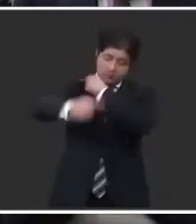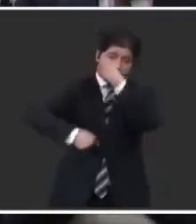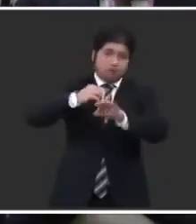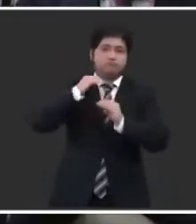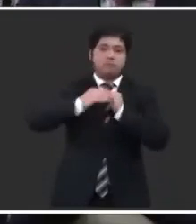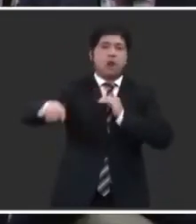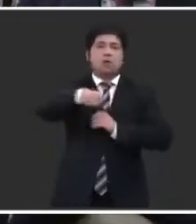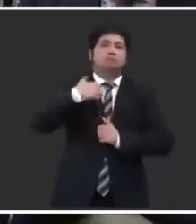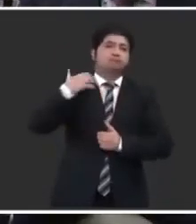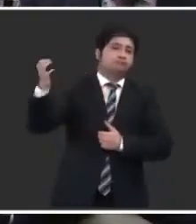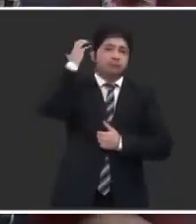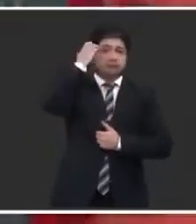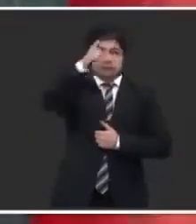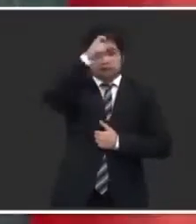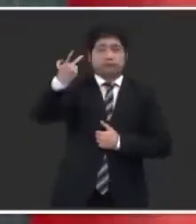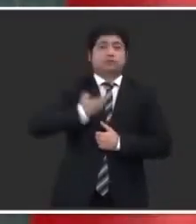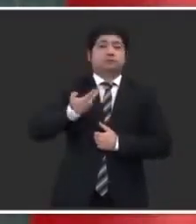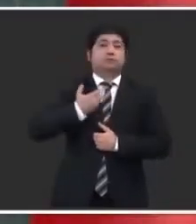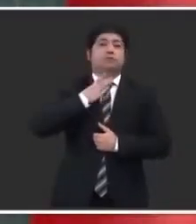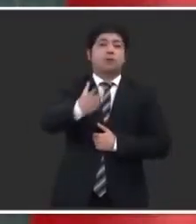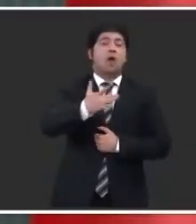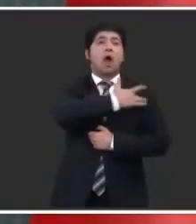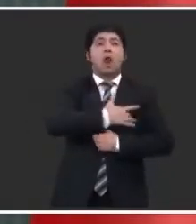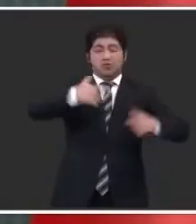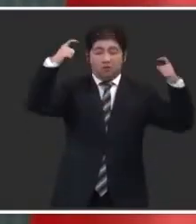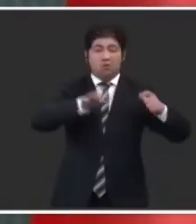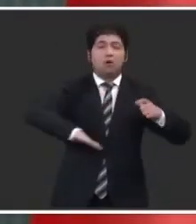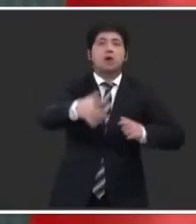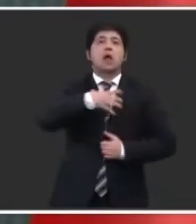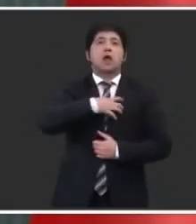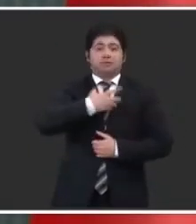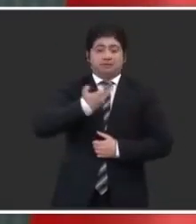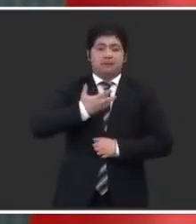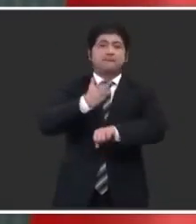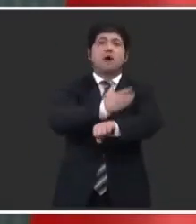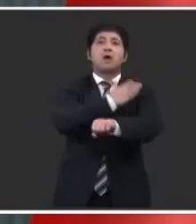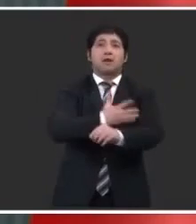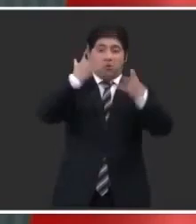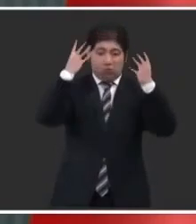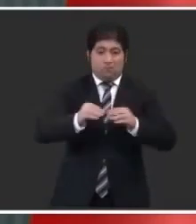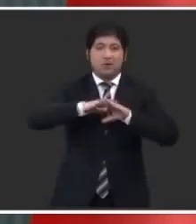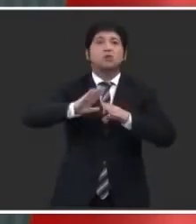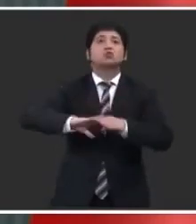milletlerinin başında geliyoruz Anadolu'yu kendimize Vatan yaptıktan sonra da bu topraklarda